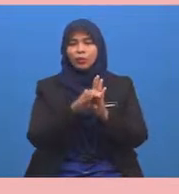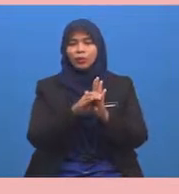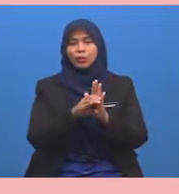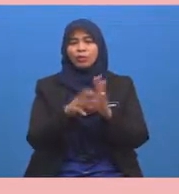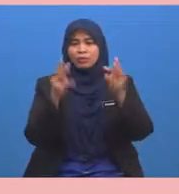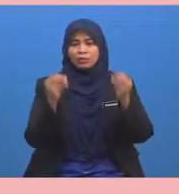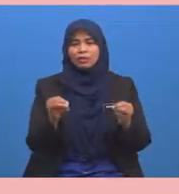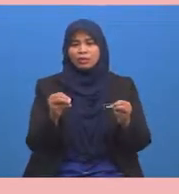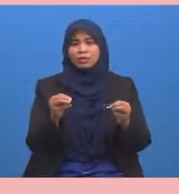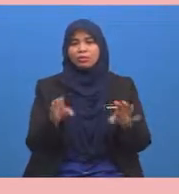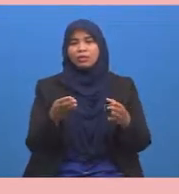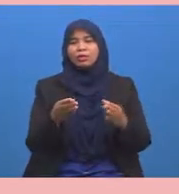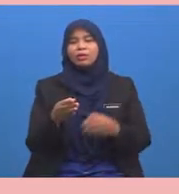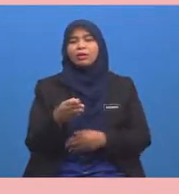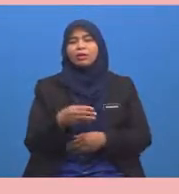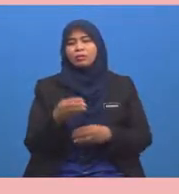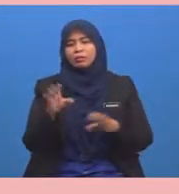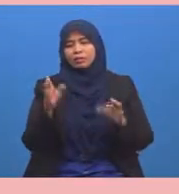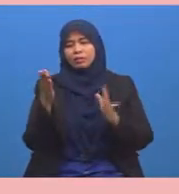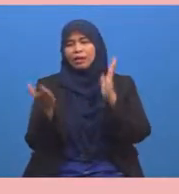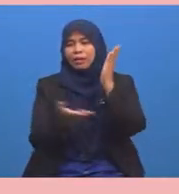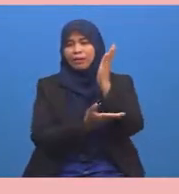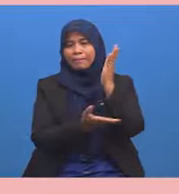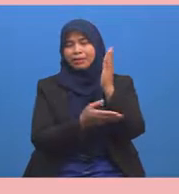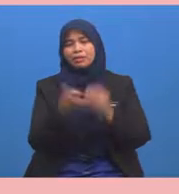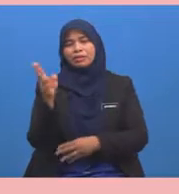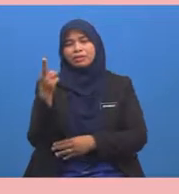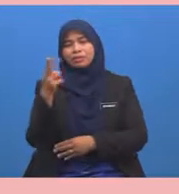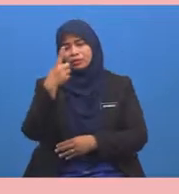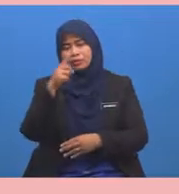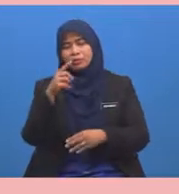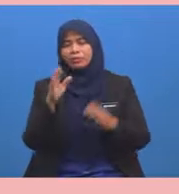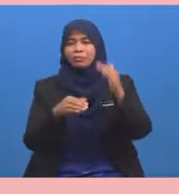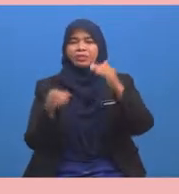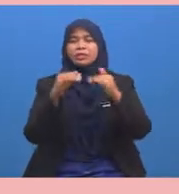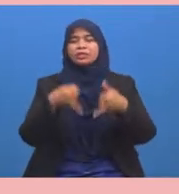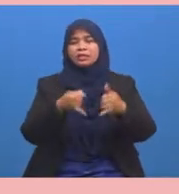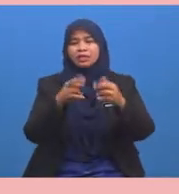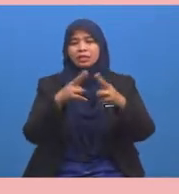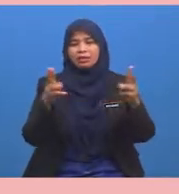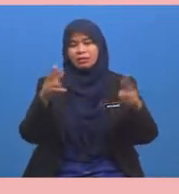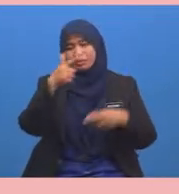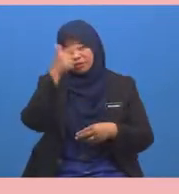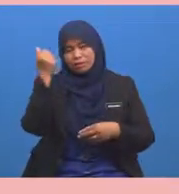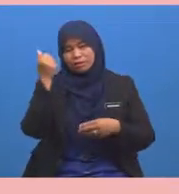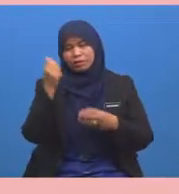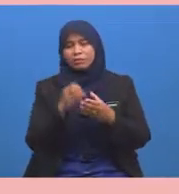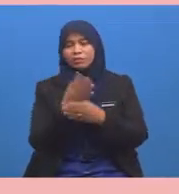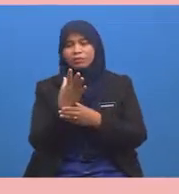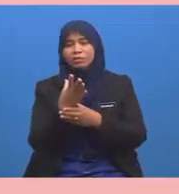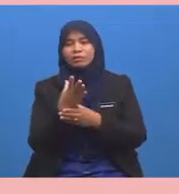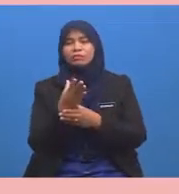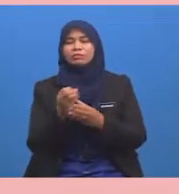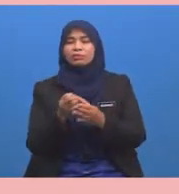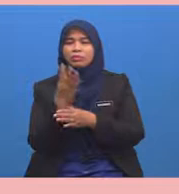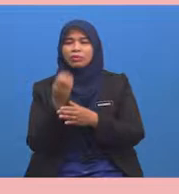melakukan proses penyahutanan untuk tujuan pembinaan jalan raya akan menyebabkan tumbuh-tumbuhan ditebang dengan